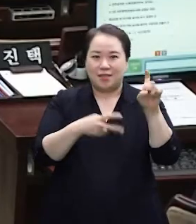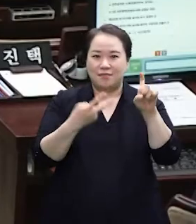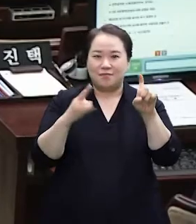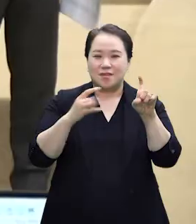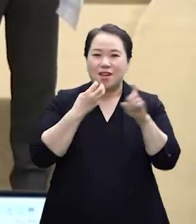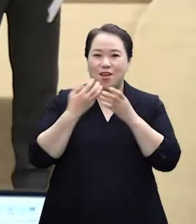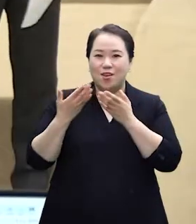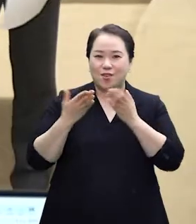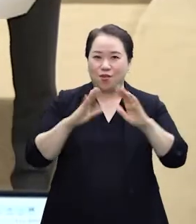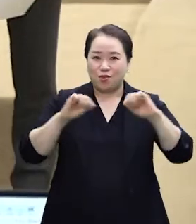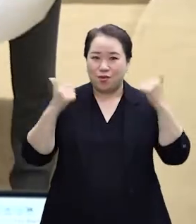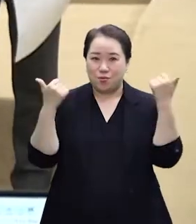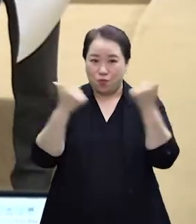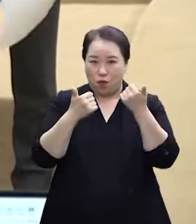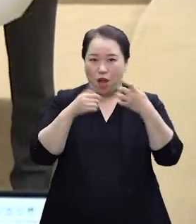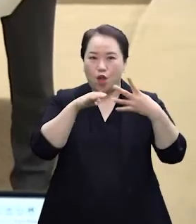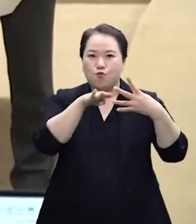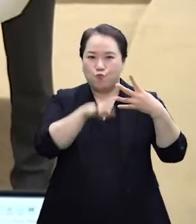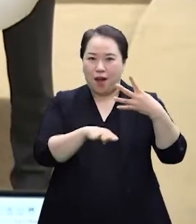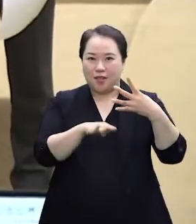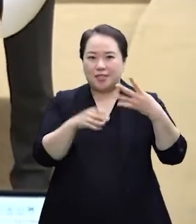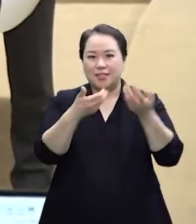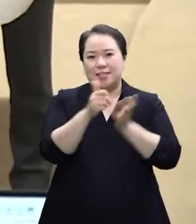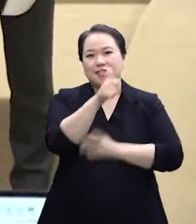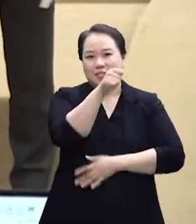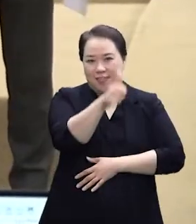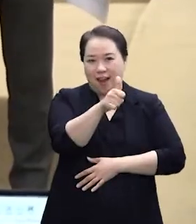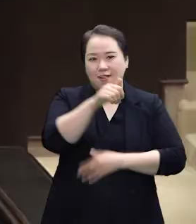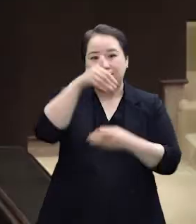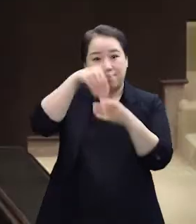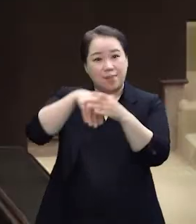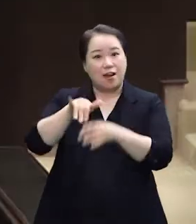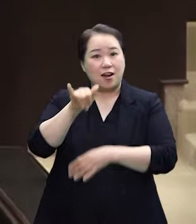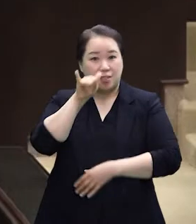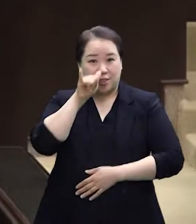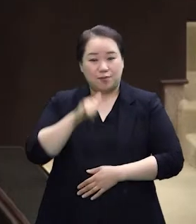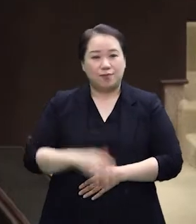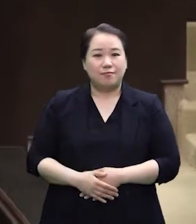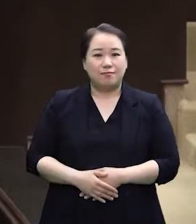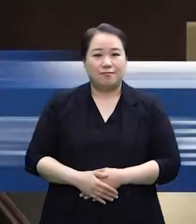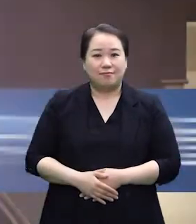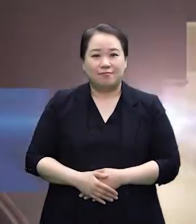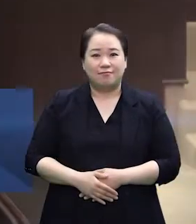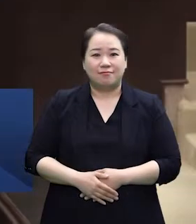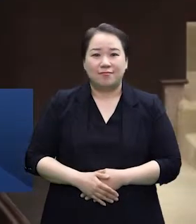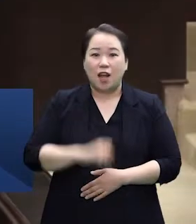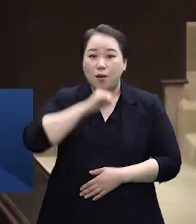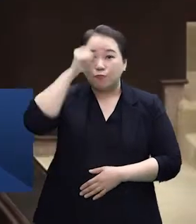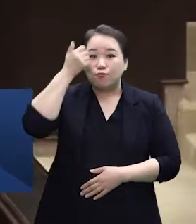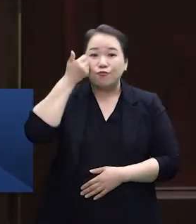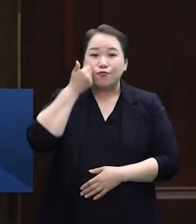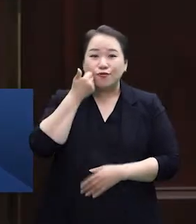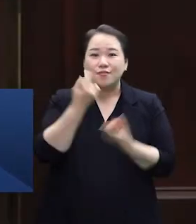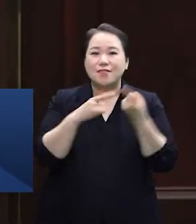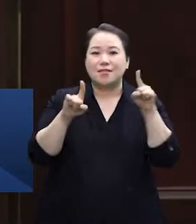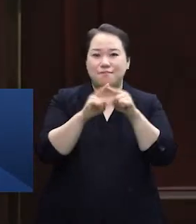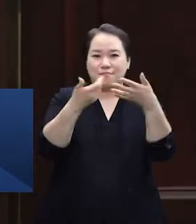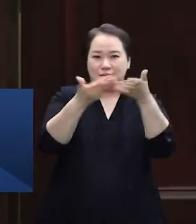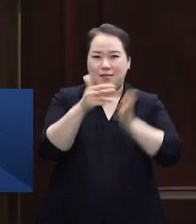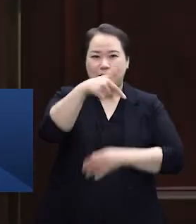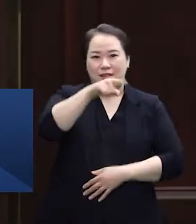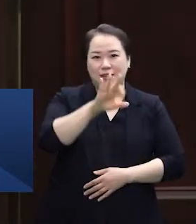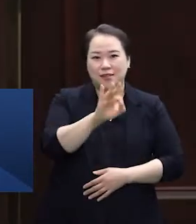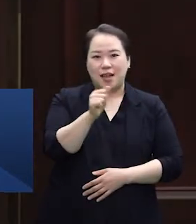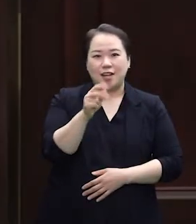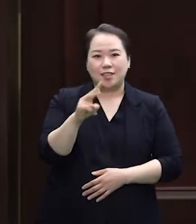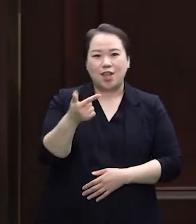제10대 경기도의회 후반기 의장 부의장 선거가 실시됐습니다. 먼저 신임 의장으로 선출된 사람은